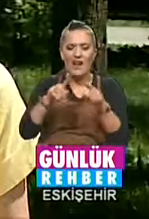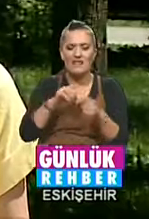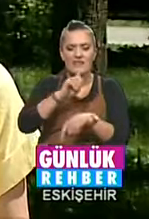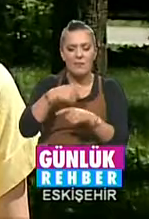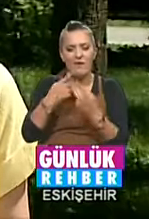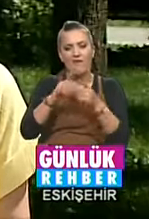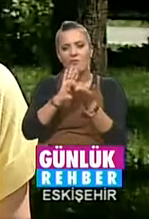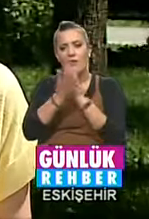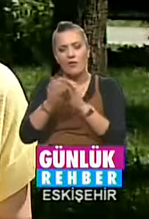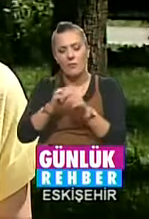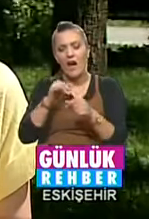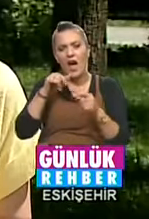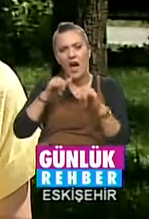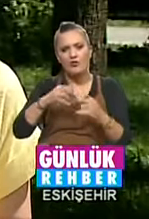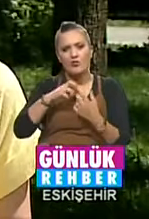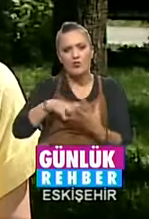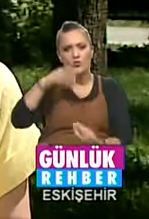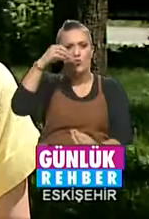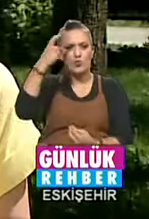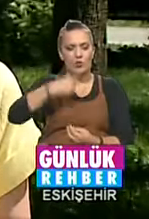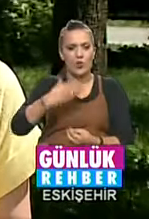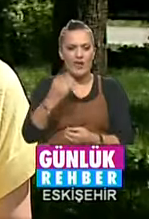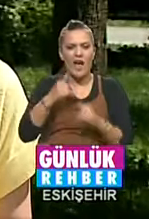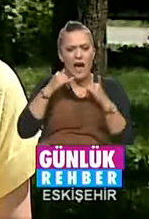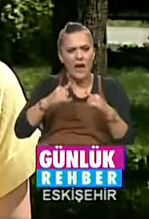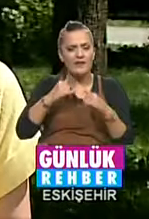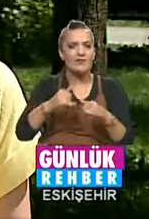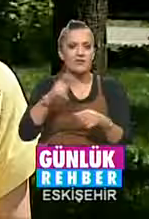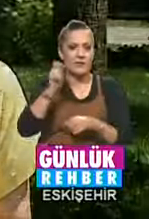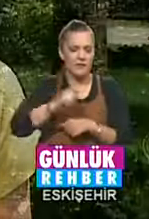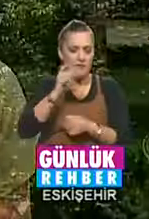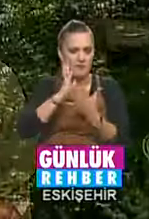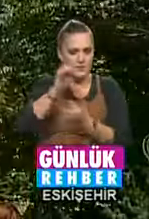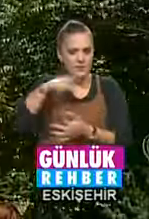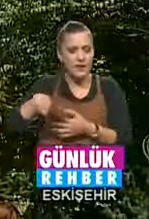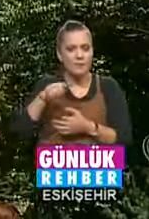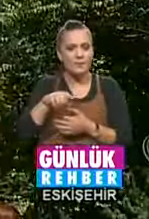çağlarda kesinlikle, aynı ruhu taşıyan insanlar. Kesinlikle aynı şeyi yapan insanlar.